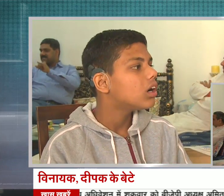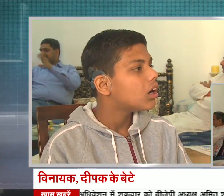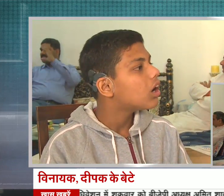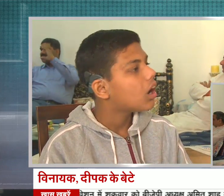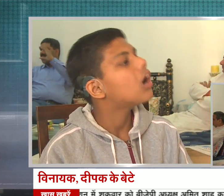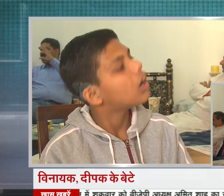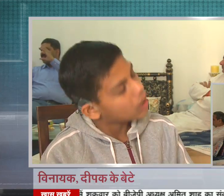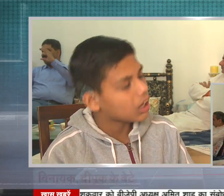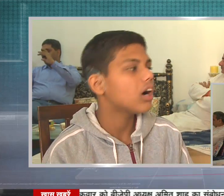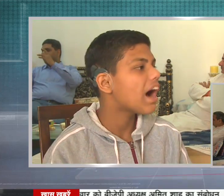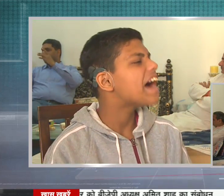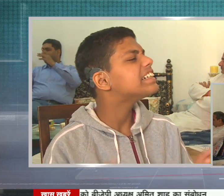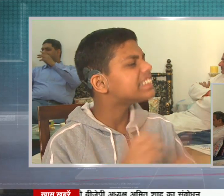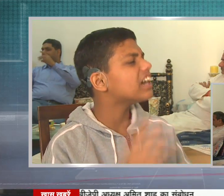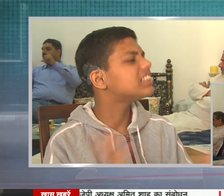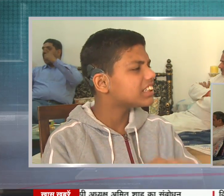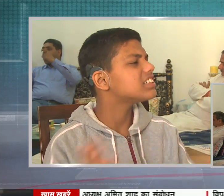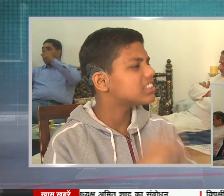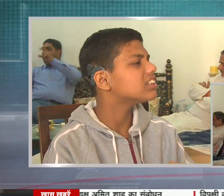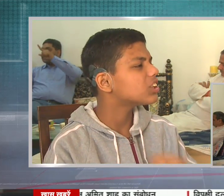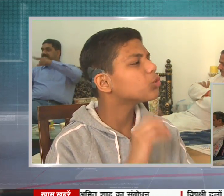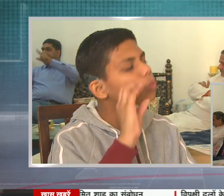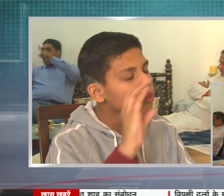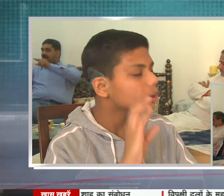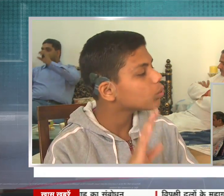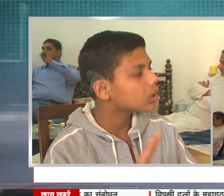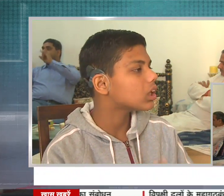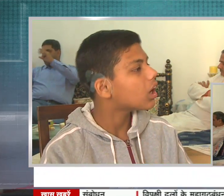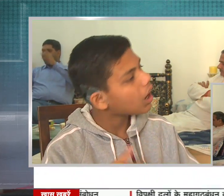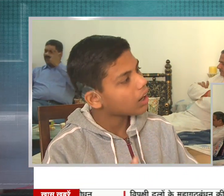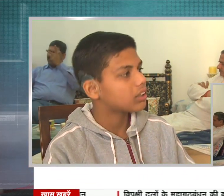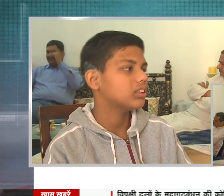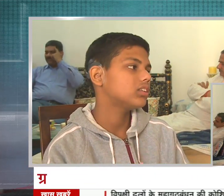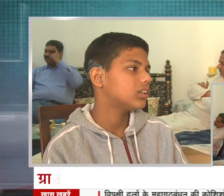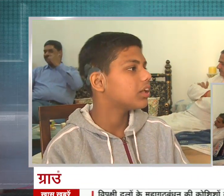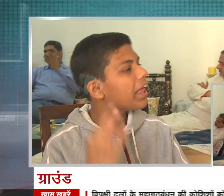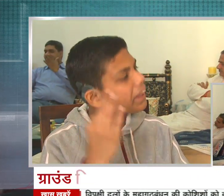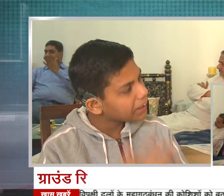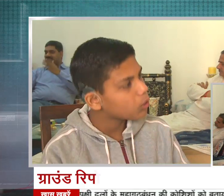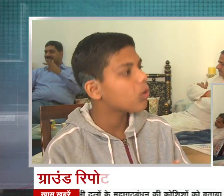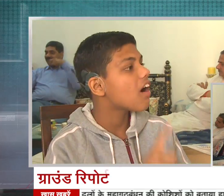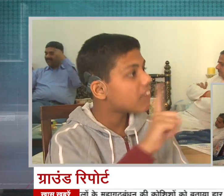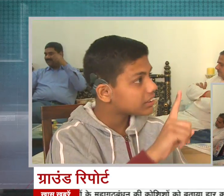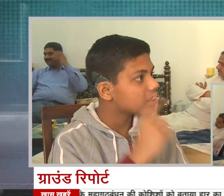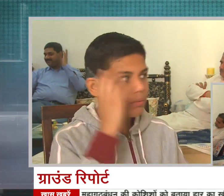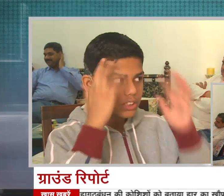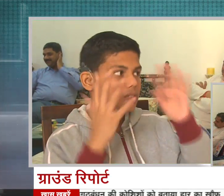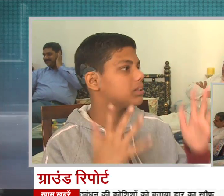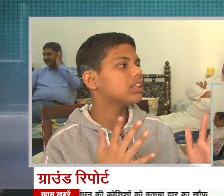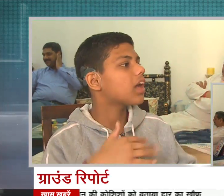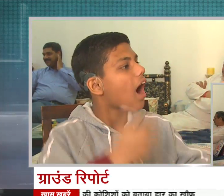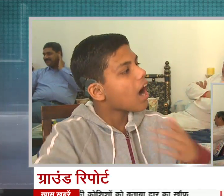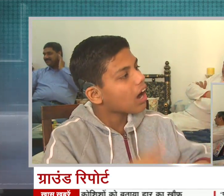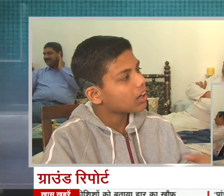मुझे भी समझने में परेशानी होती थी, लेकिन धीरे धीरे उन लोगों ने मुझे मेरी साइन लैंग्वेज को सीखना शुरू किया, मेरे साथ कम्युनिकेट करना शुरू